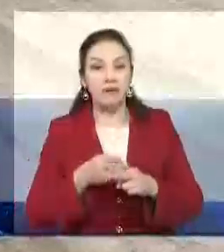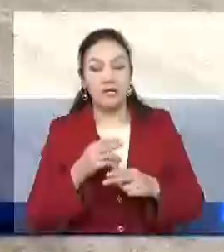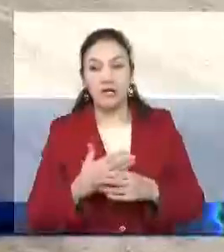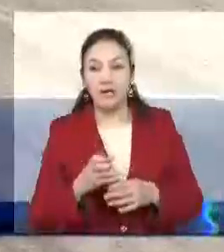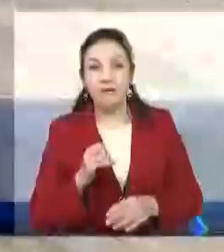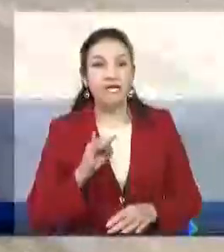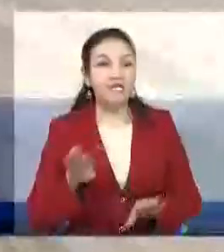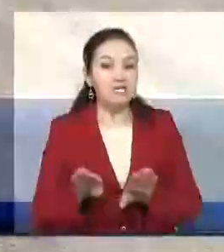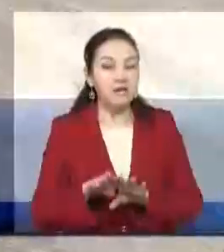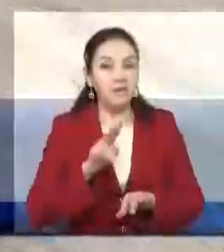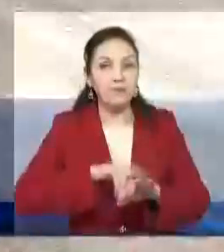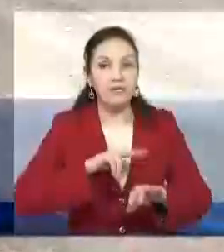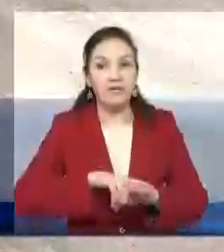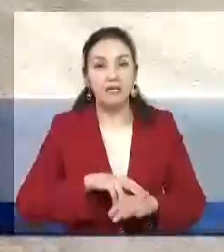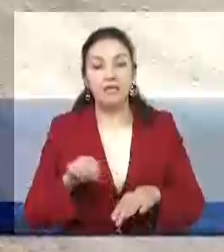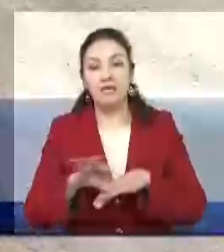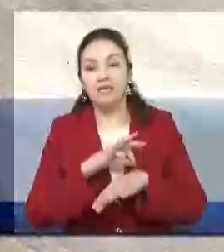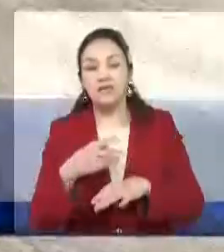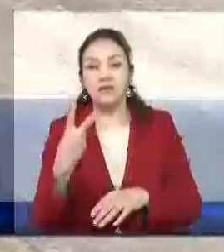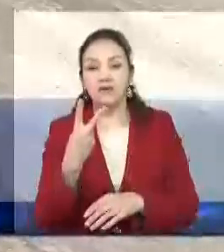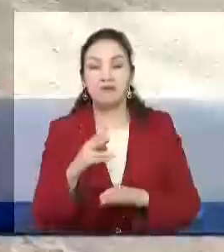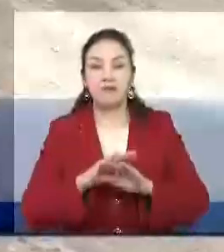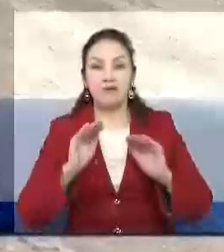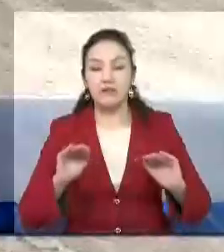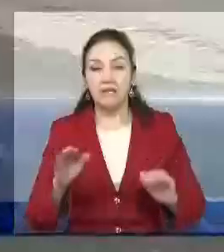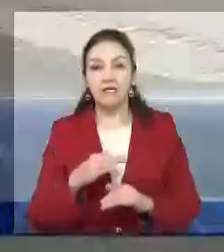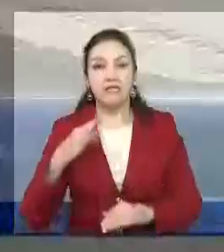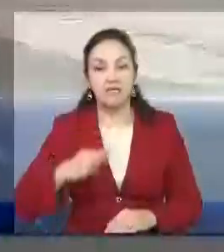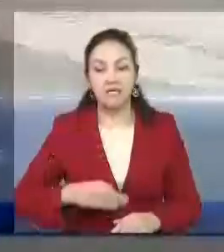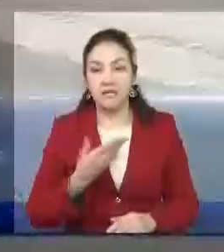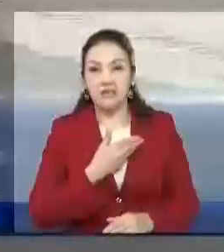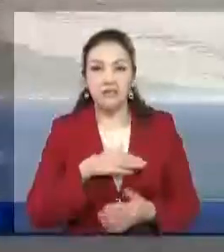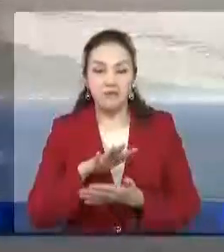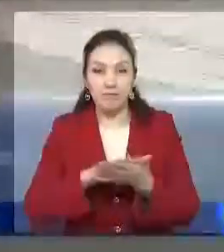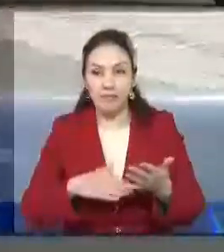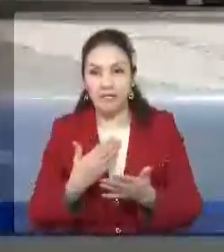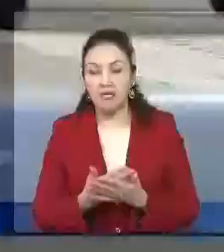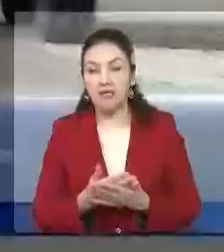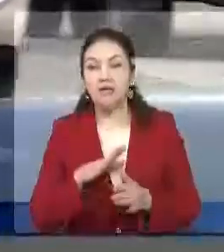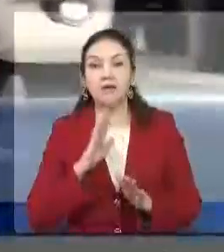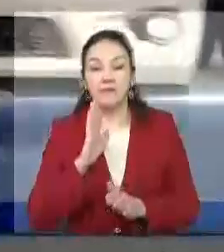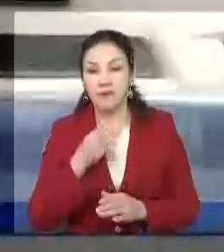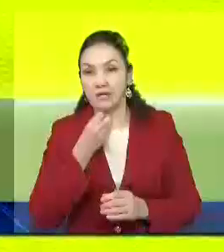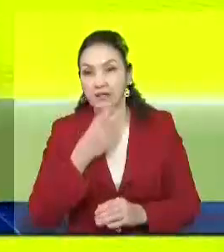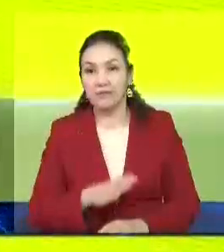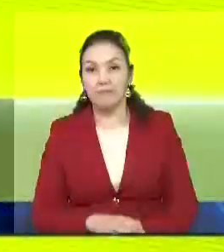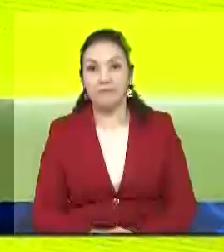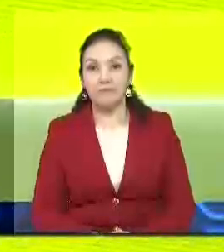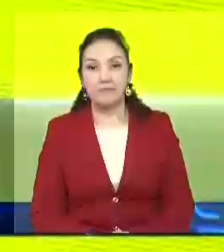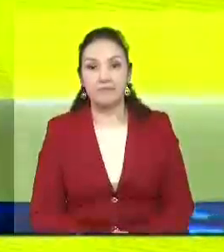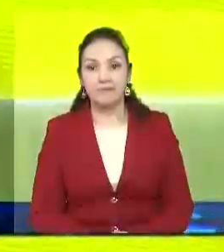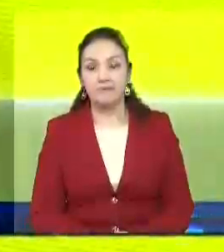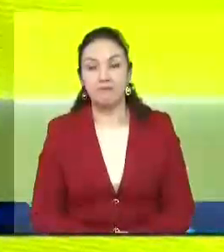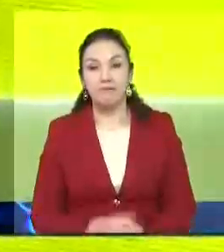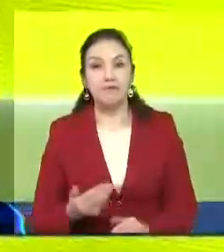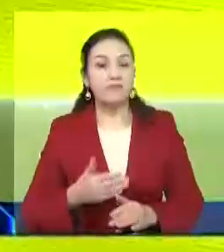актюбинской полиции. Батыржан женат, воспитывает двух детей. Если сын захочет пойти по моим стопам, отговаривать не буду, отмечает патрульный. Призвание у меня было